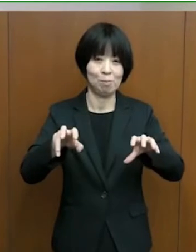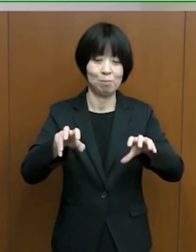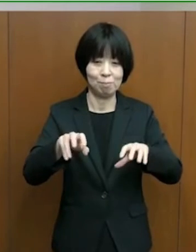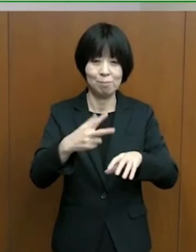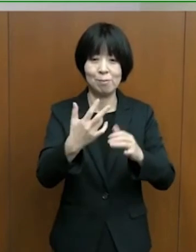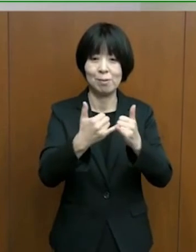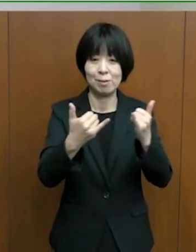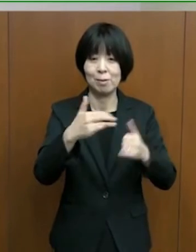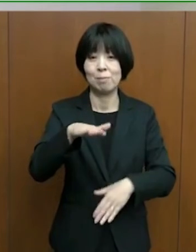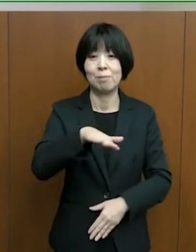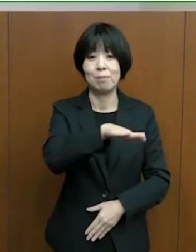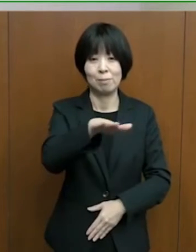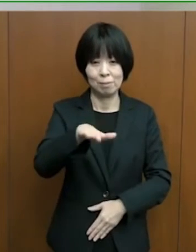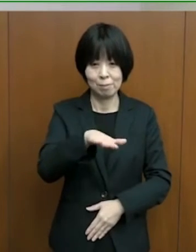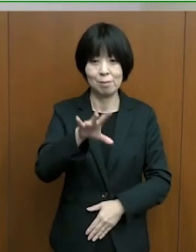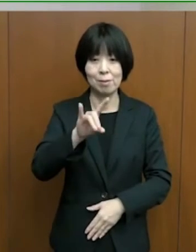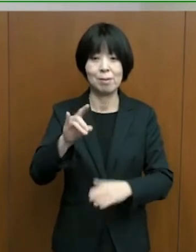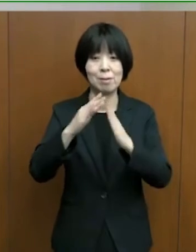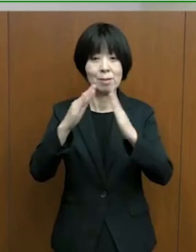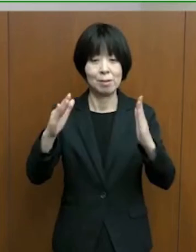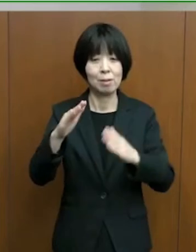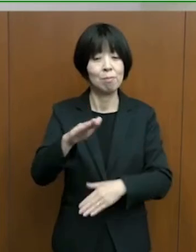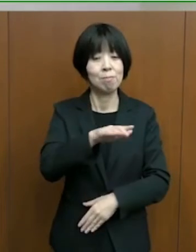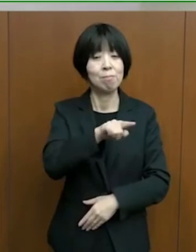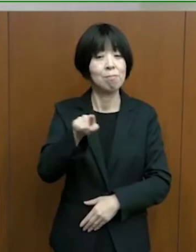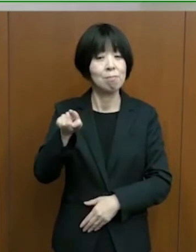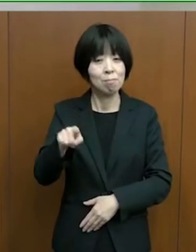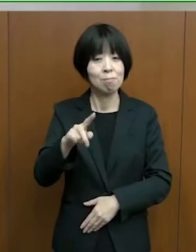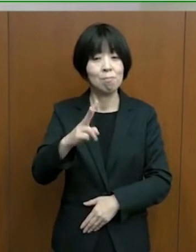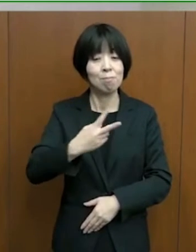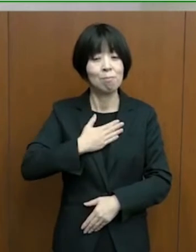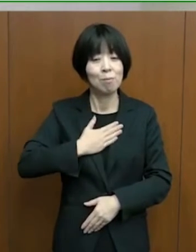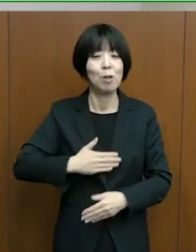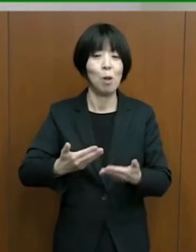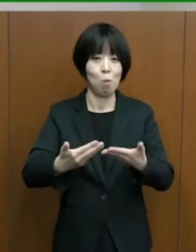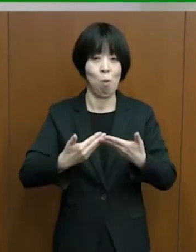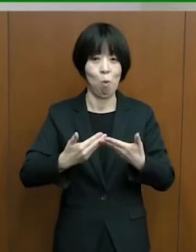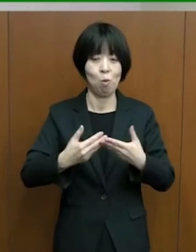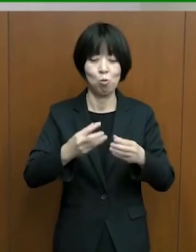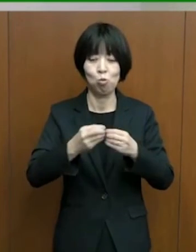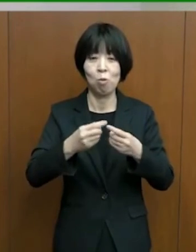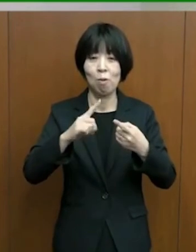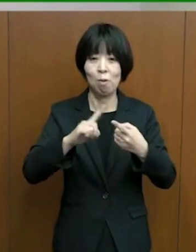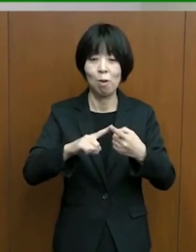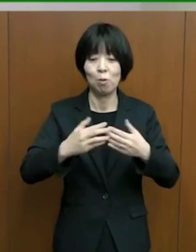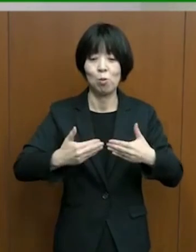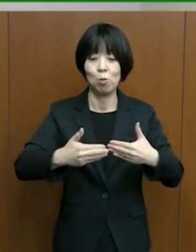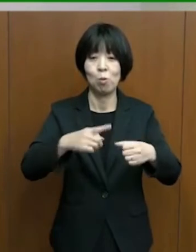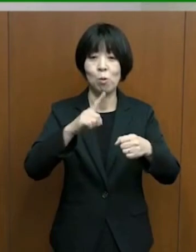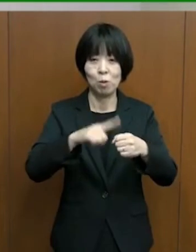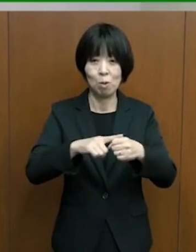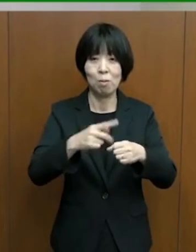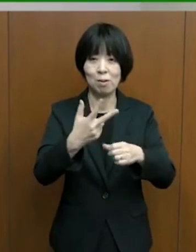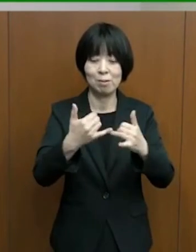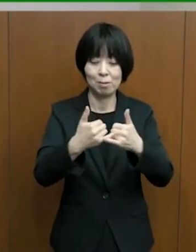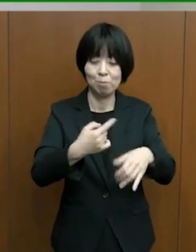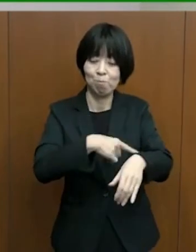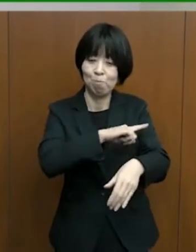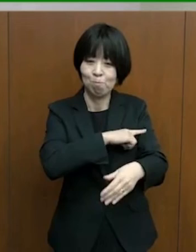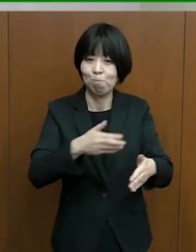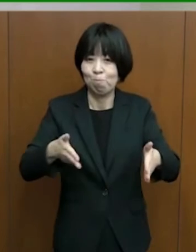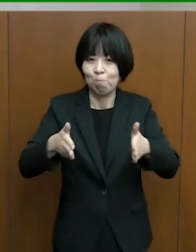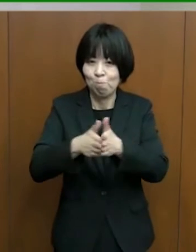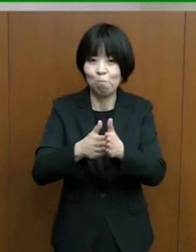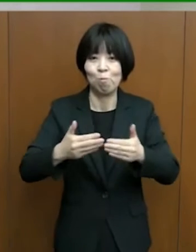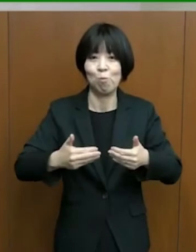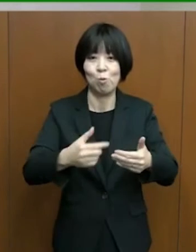し、市民の皆様をはじめ議会にもご理解をいただきながら具体化に向け皆様と